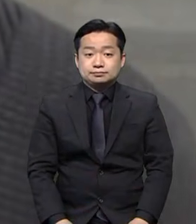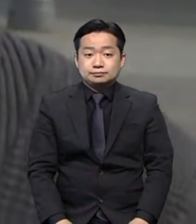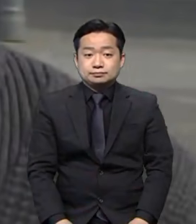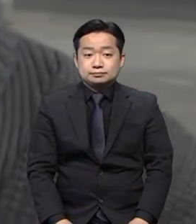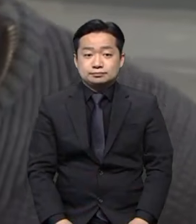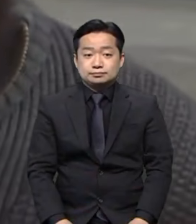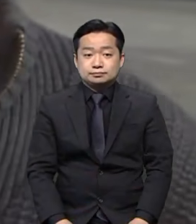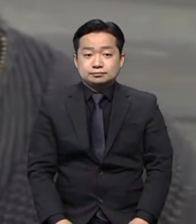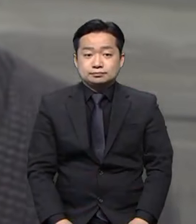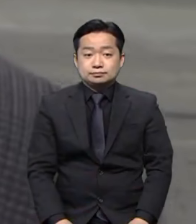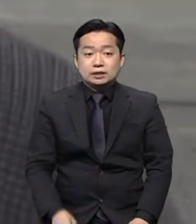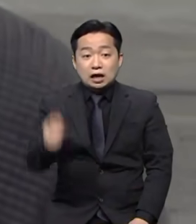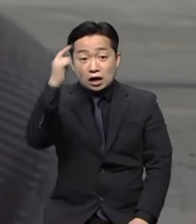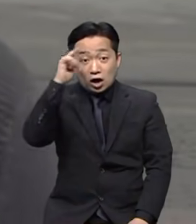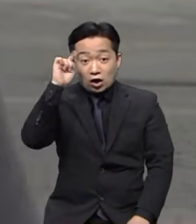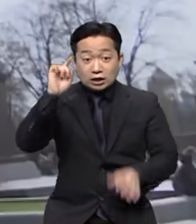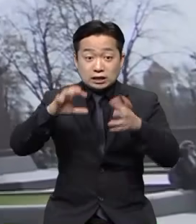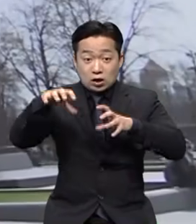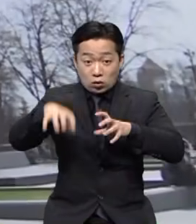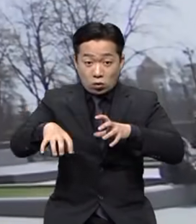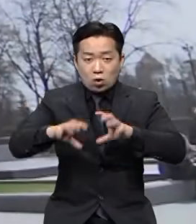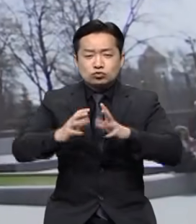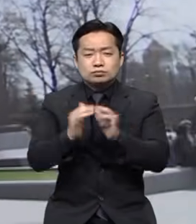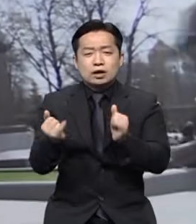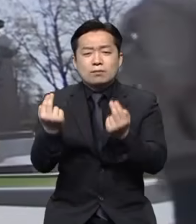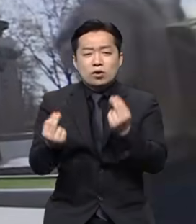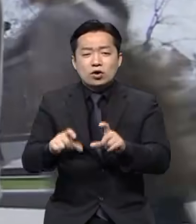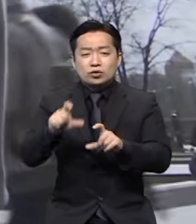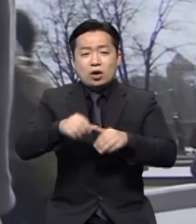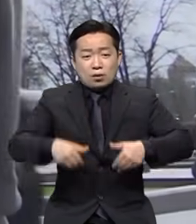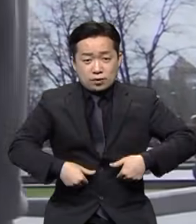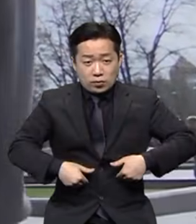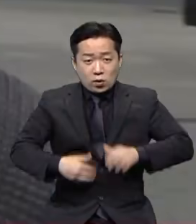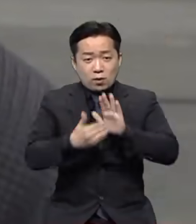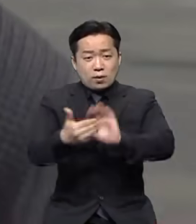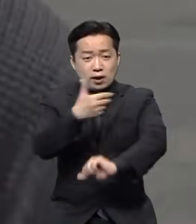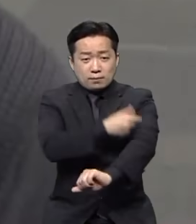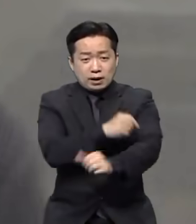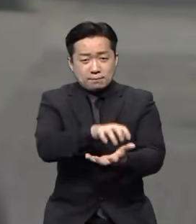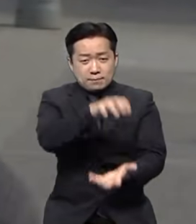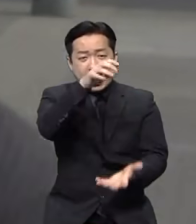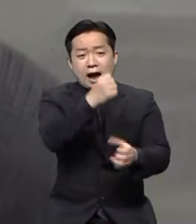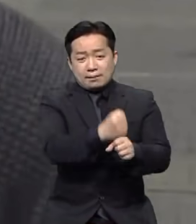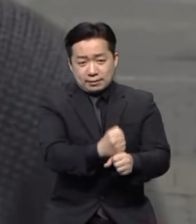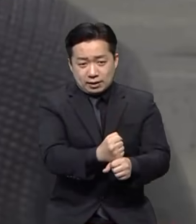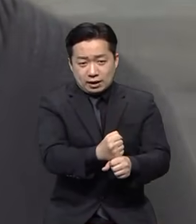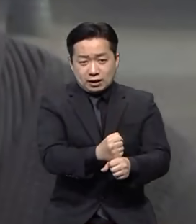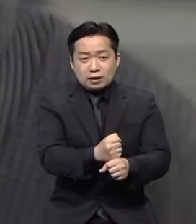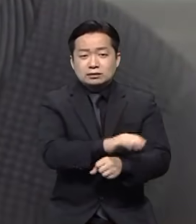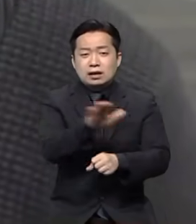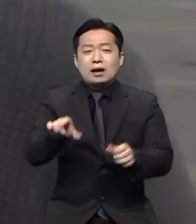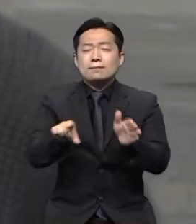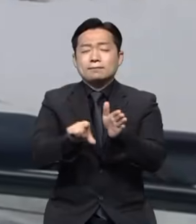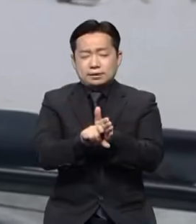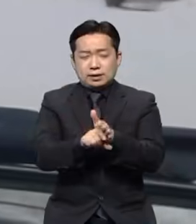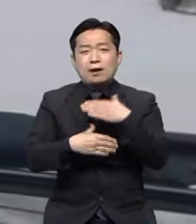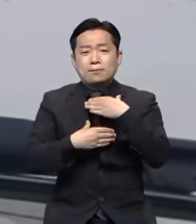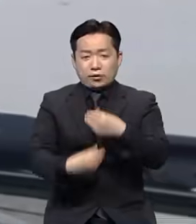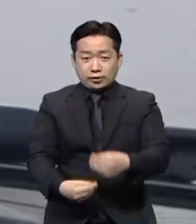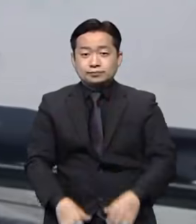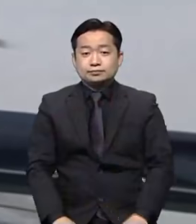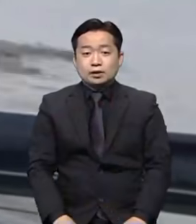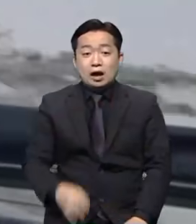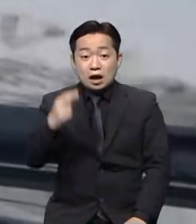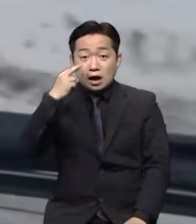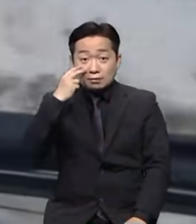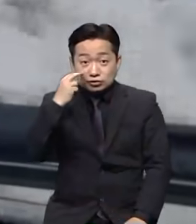rather relaxed that it's more vaccination available here in Russia than it's demanded by the people.